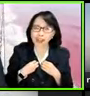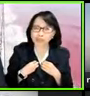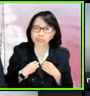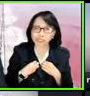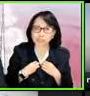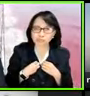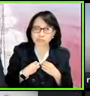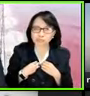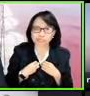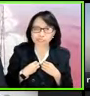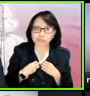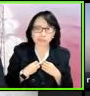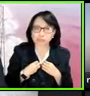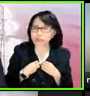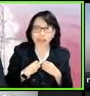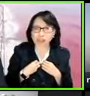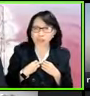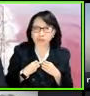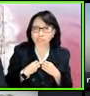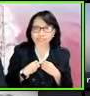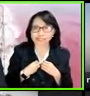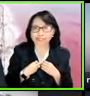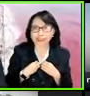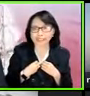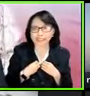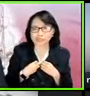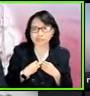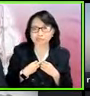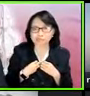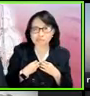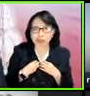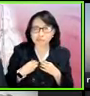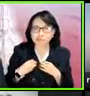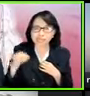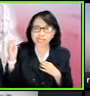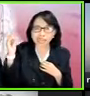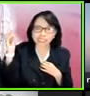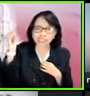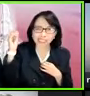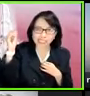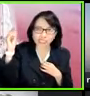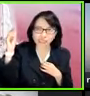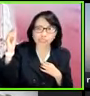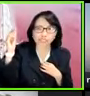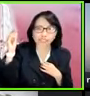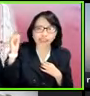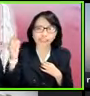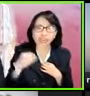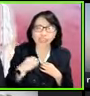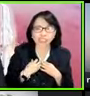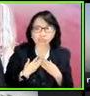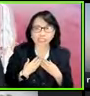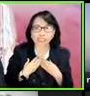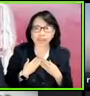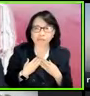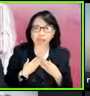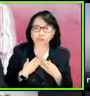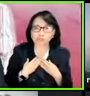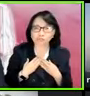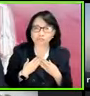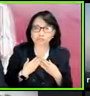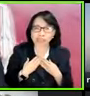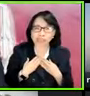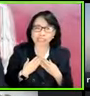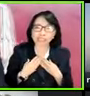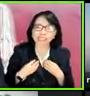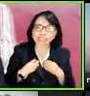aku hidup tetapi bukan aku sendiri yang hidup melainkan Kristus yang hidup di dalam